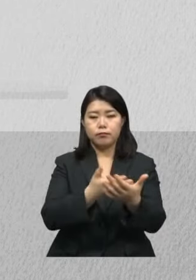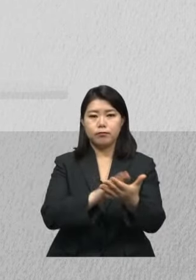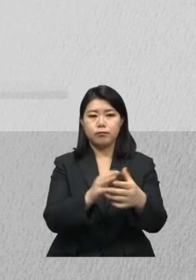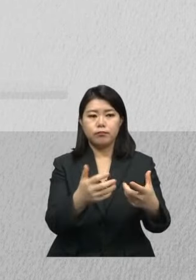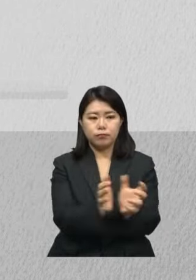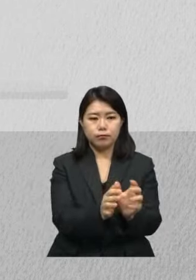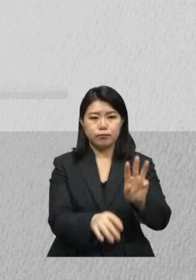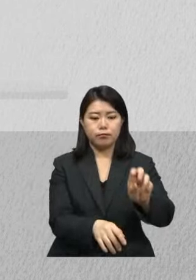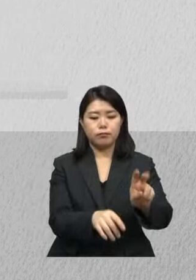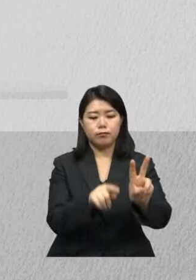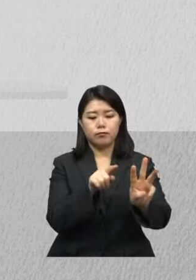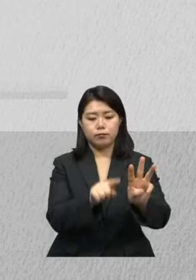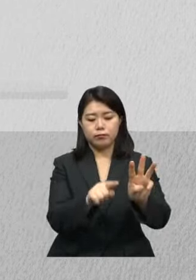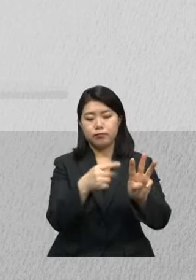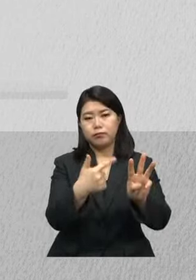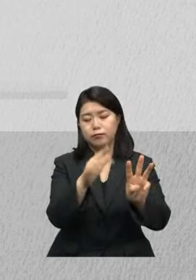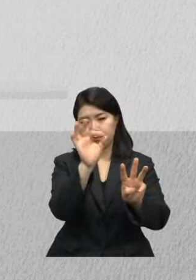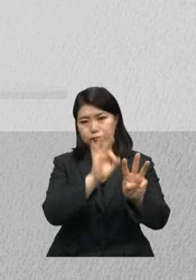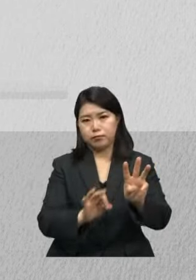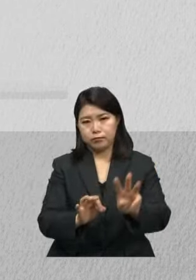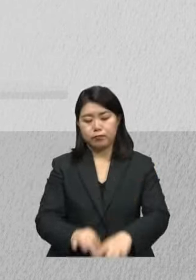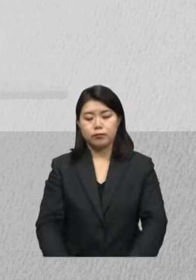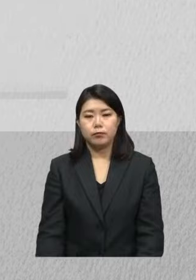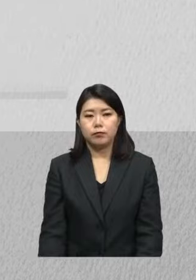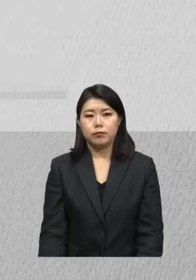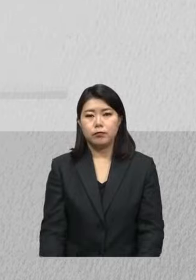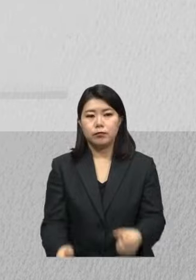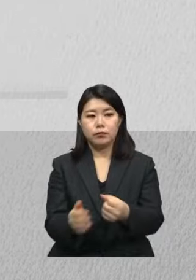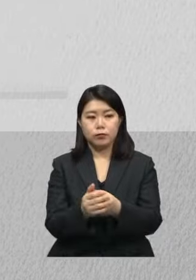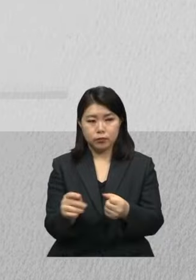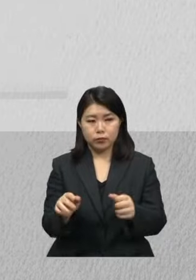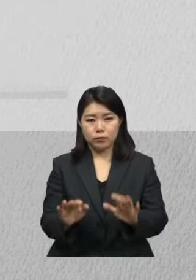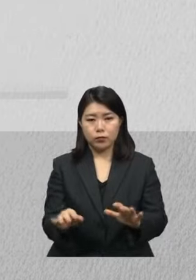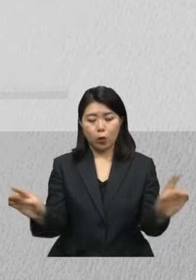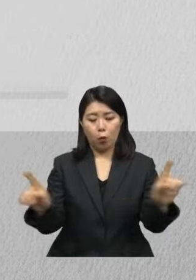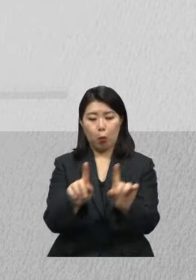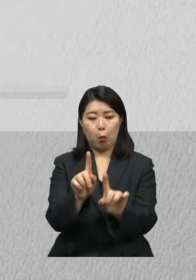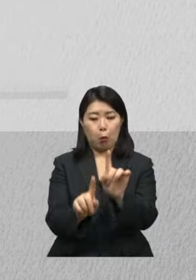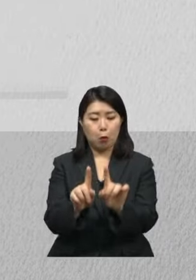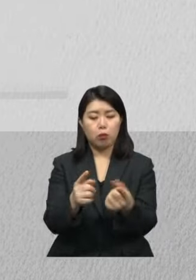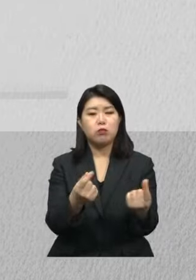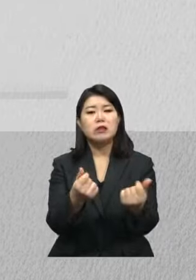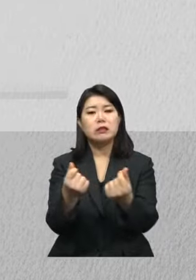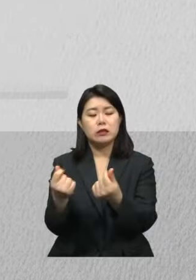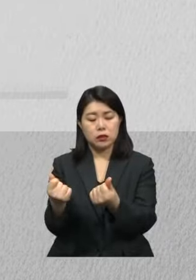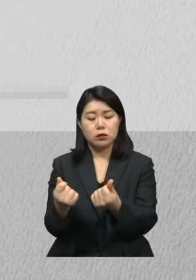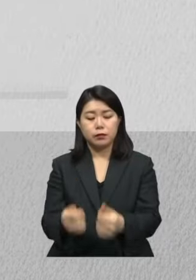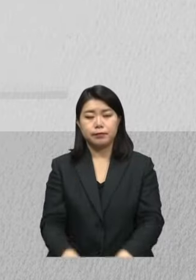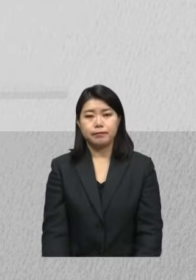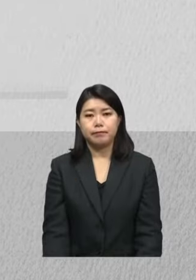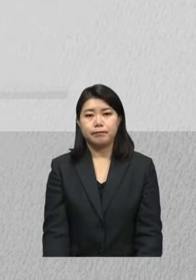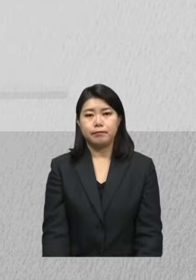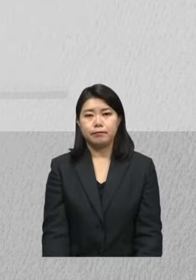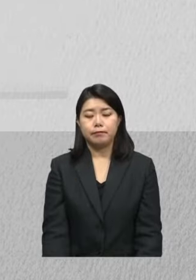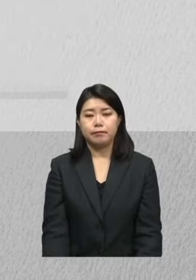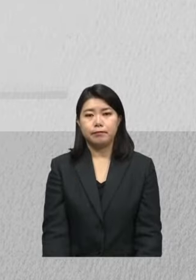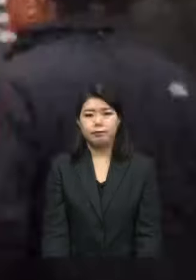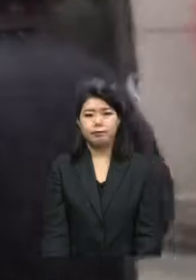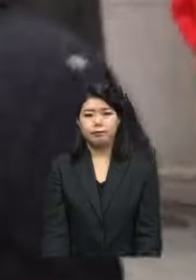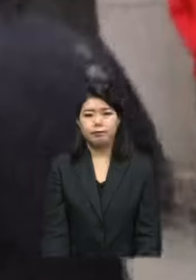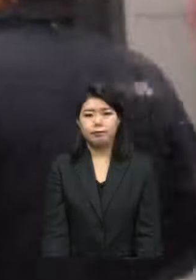조국혁신당 23.6%로 나타나면서 전체적으로 접전 상황으로 바뀌고 있다는 분석도 힘을 얻고